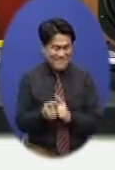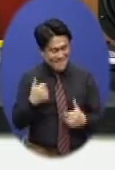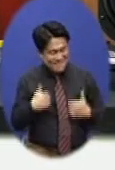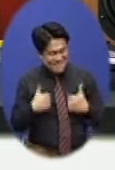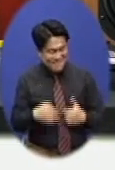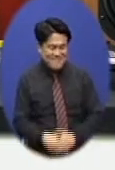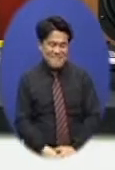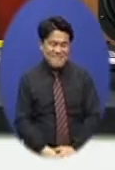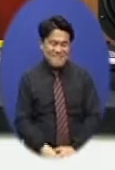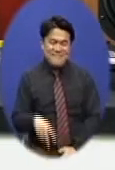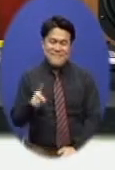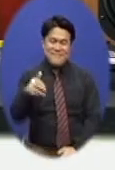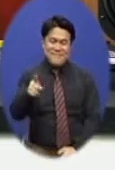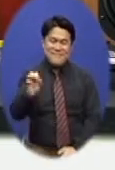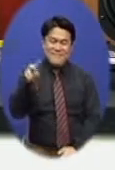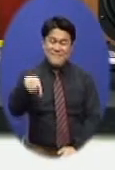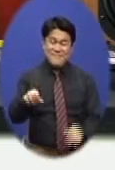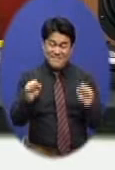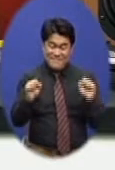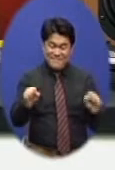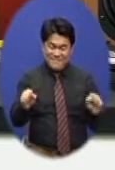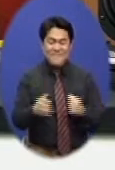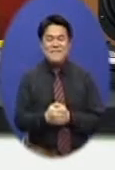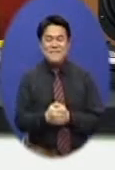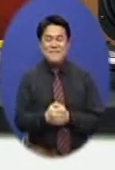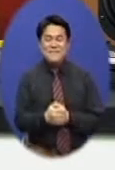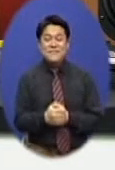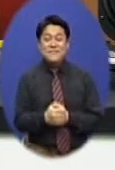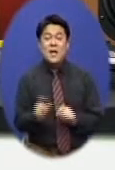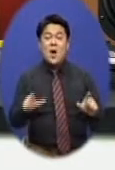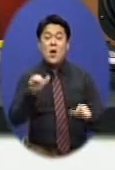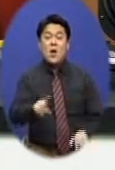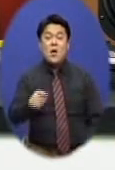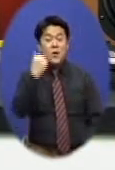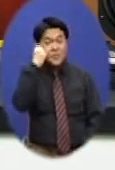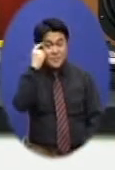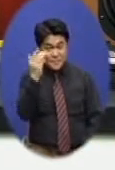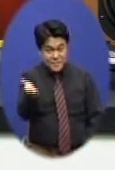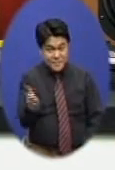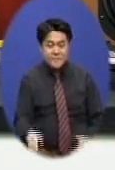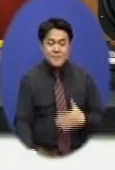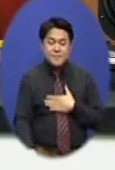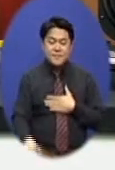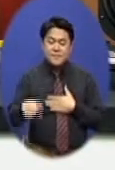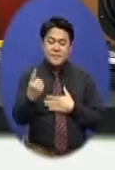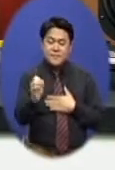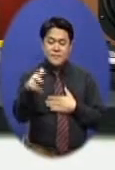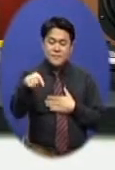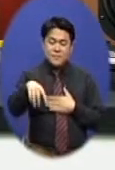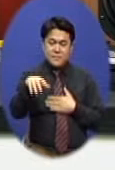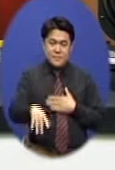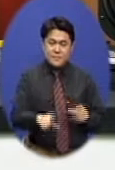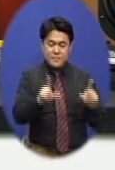반갑습니다. 예, 서정호 씨 안녕하십니까? 네. 반갑습니다. 예. 어디에 사시는 누구신가요? 예, 여기 공주에 사는